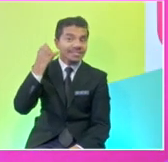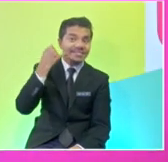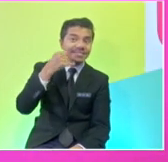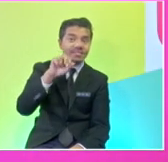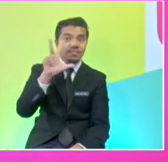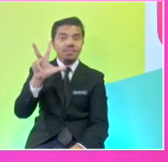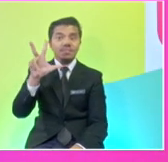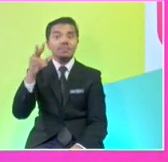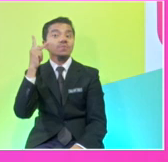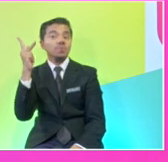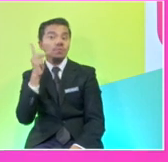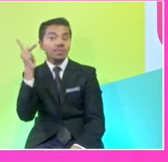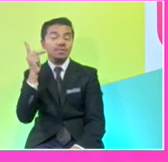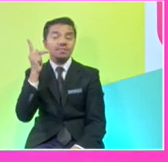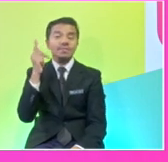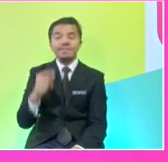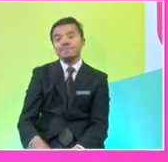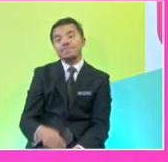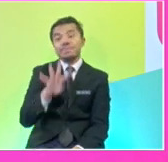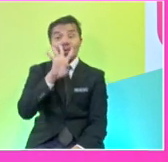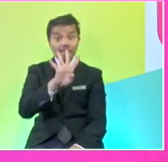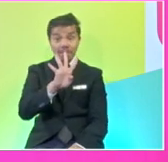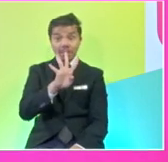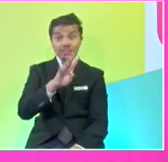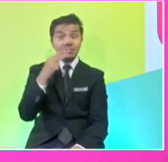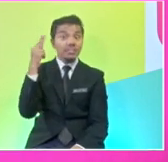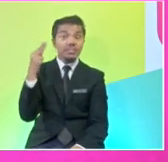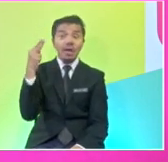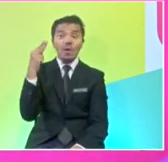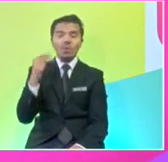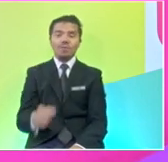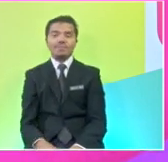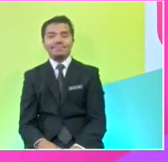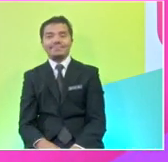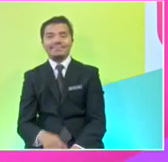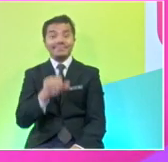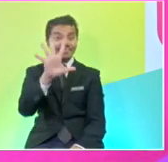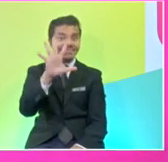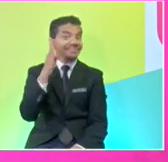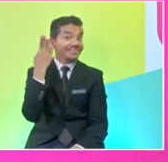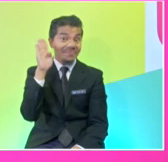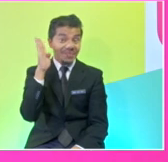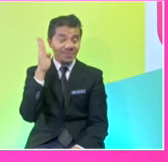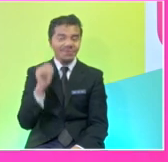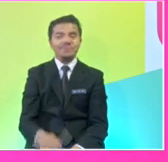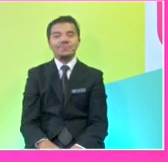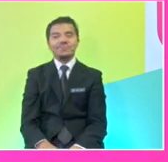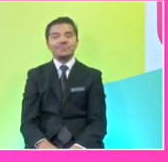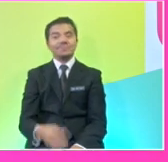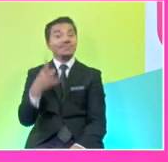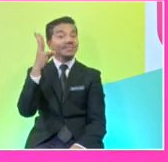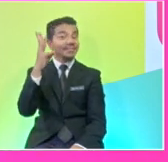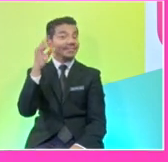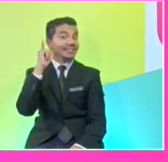ke kuning kuning keempat hijau hijau kelima biru Indigo